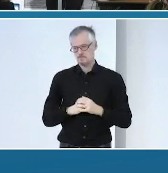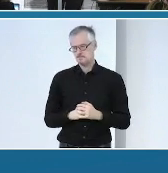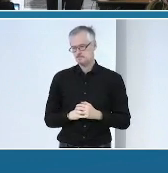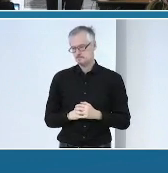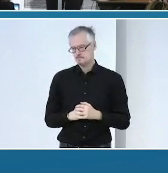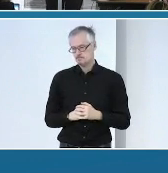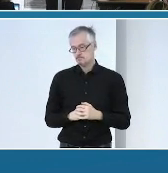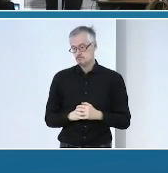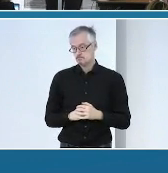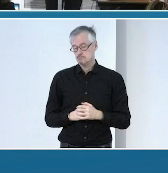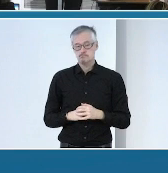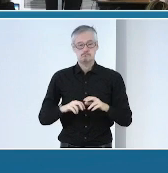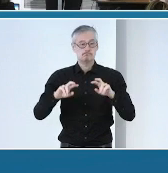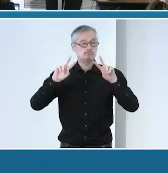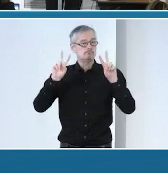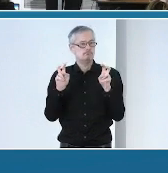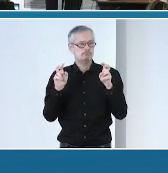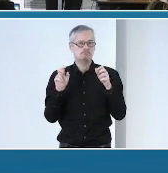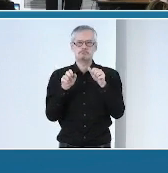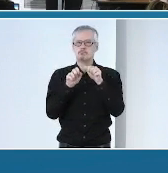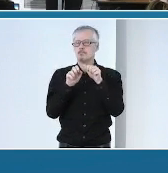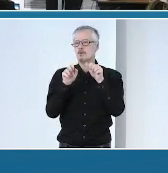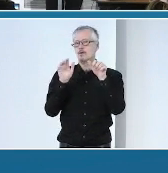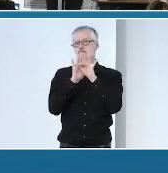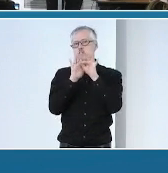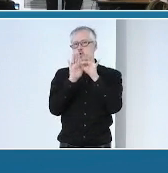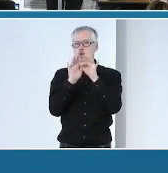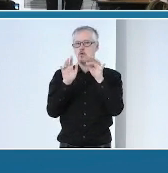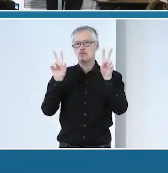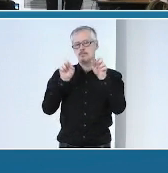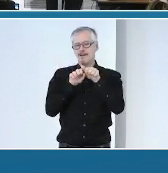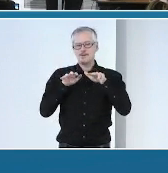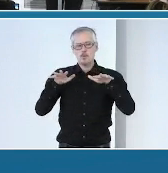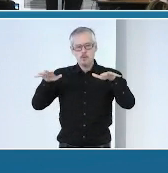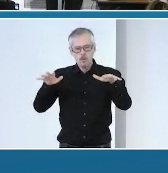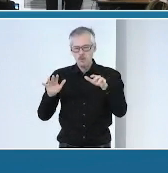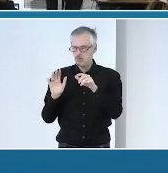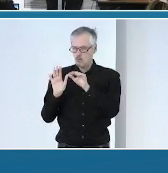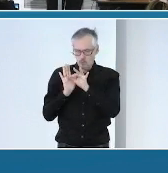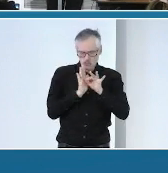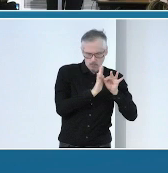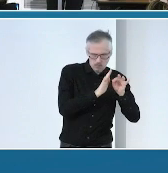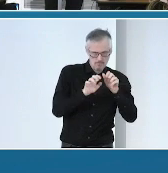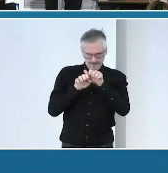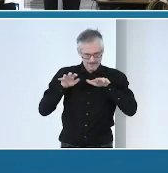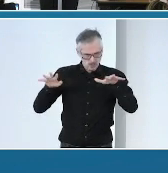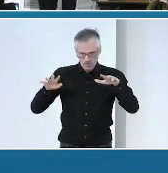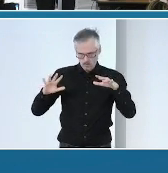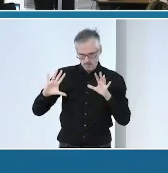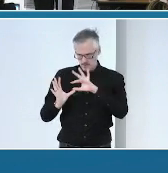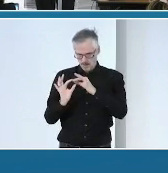ces réseaux fonctionnels, on voit bien que le système vestibulaire, c'est comme il